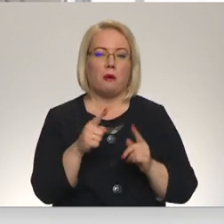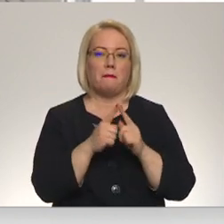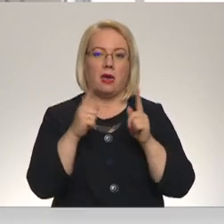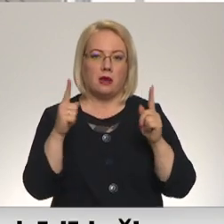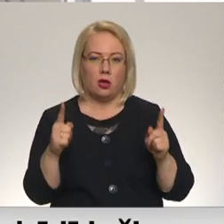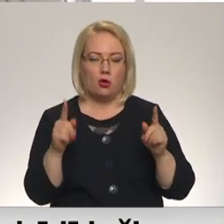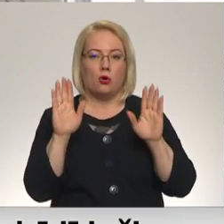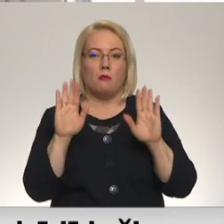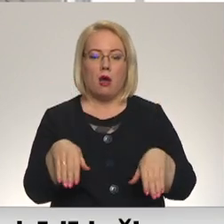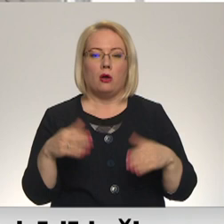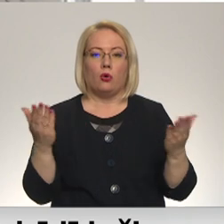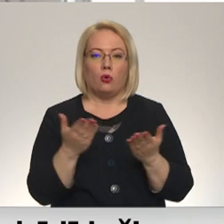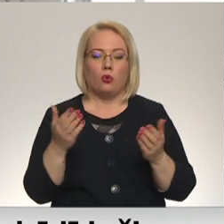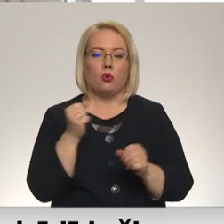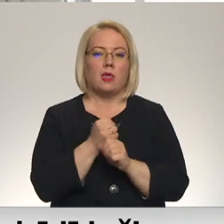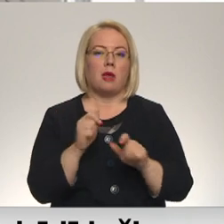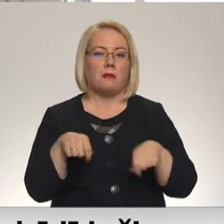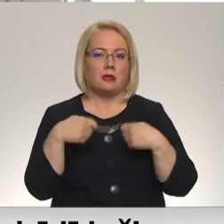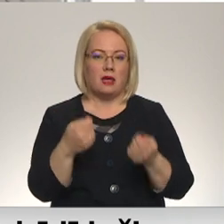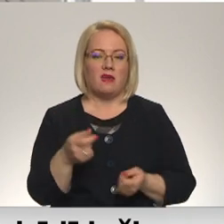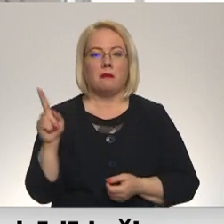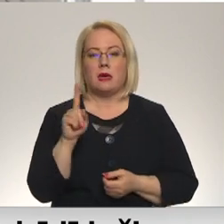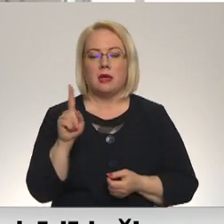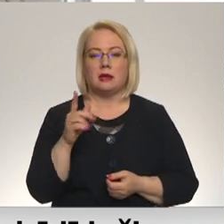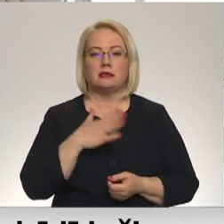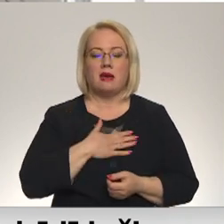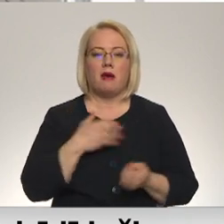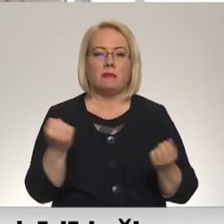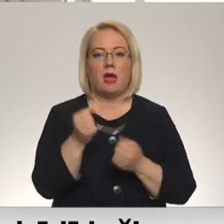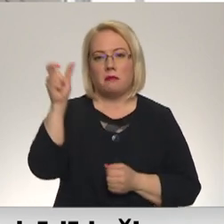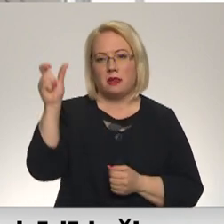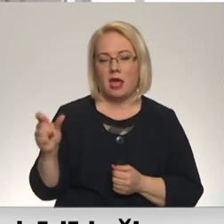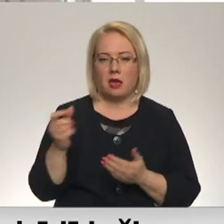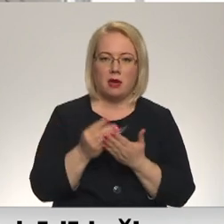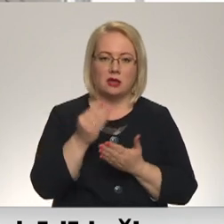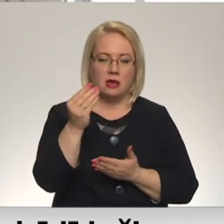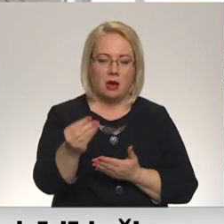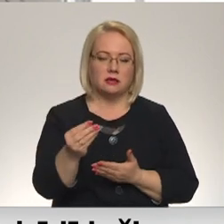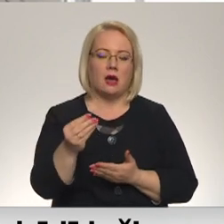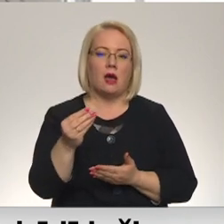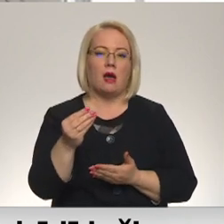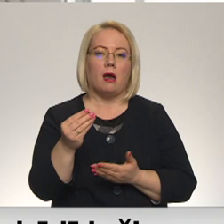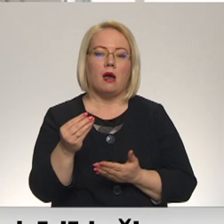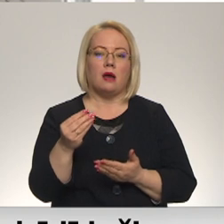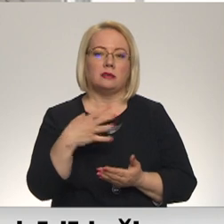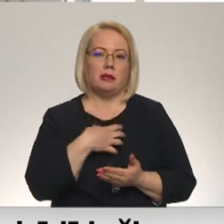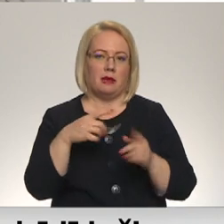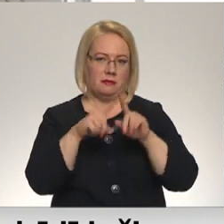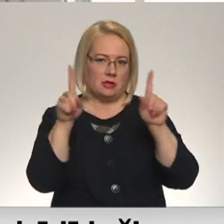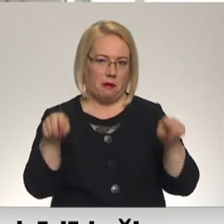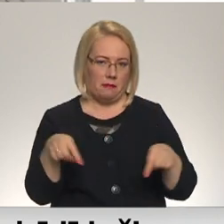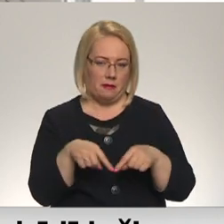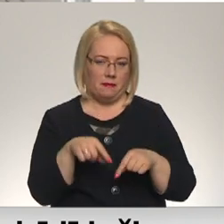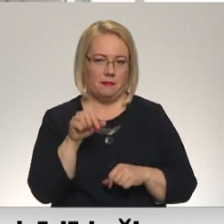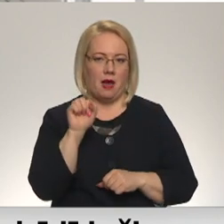periodu, par kuru darba devējam ir savam darbiņēmējam jāsamaksā, jau jāapmaksā laiks, kad ir jāsamaksā